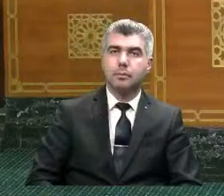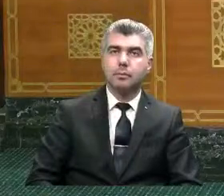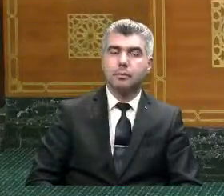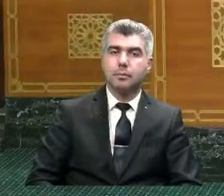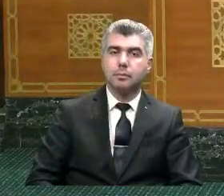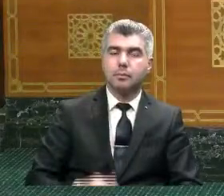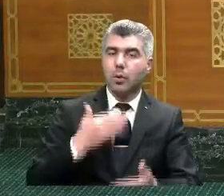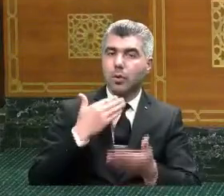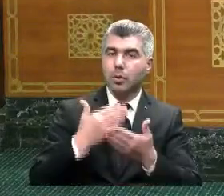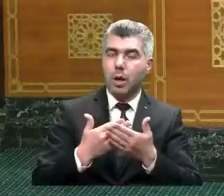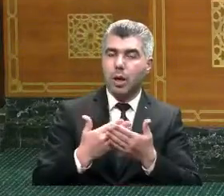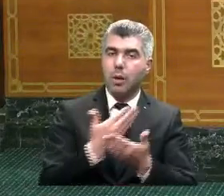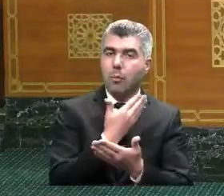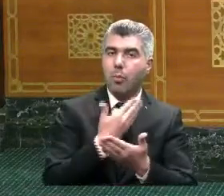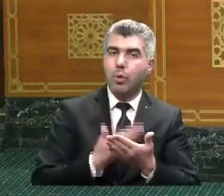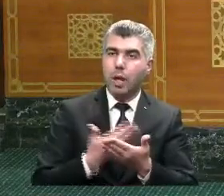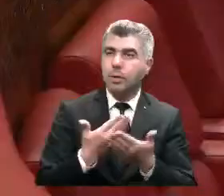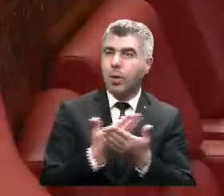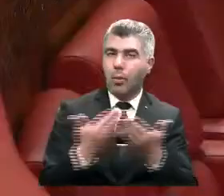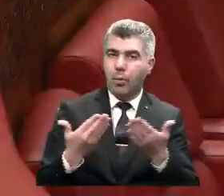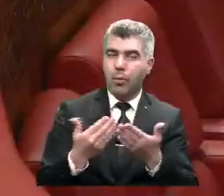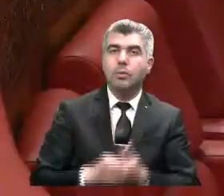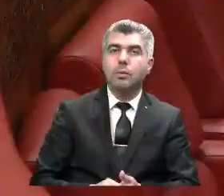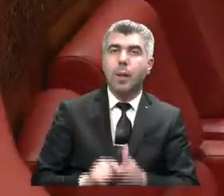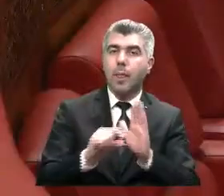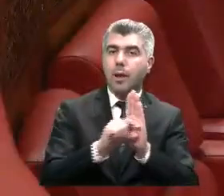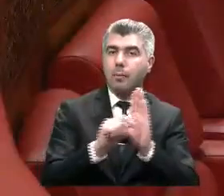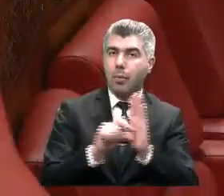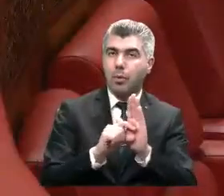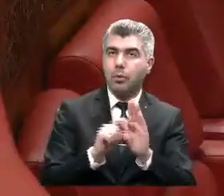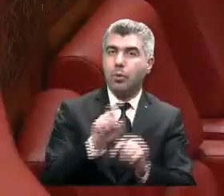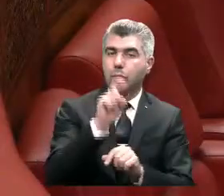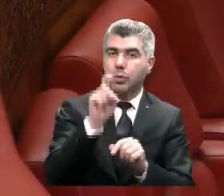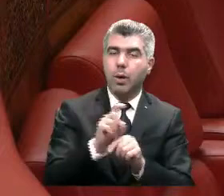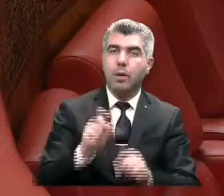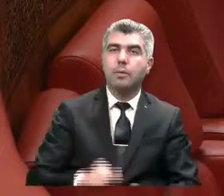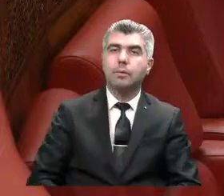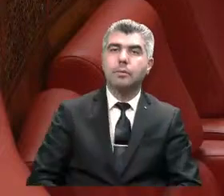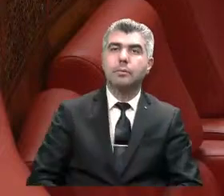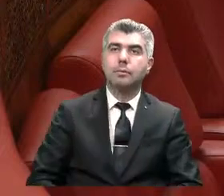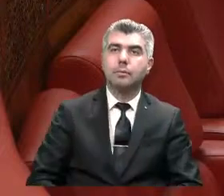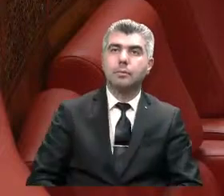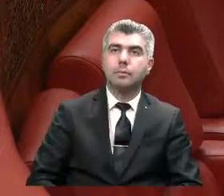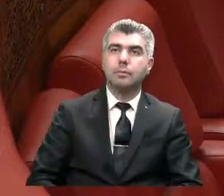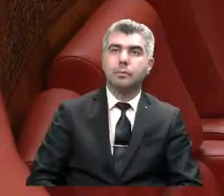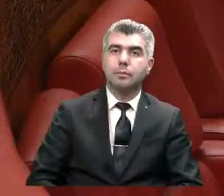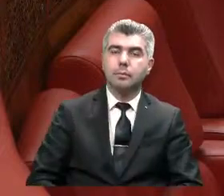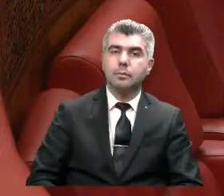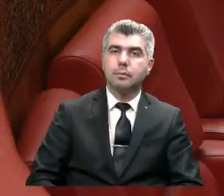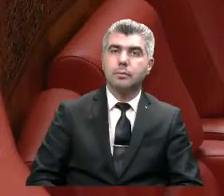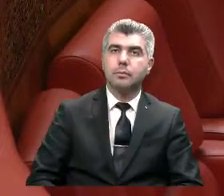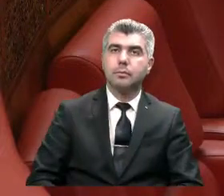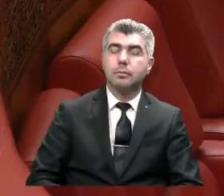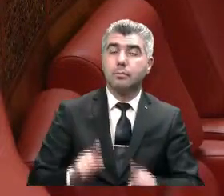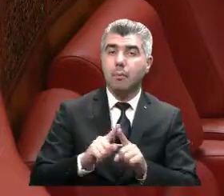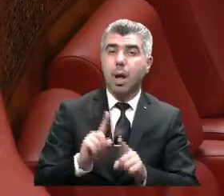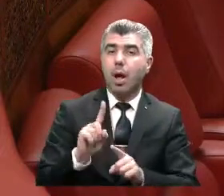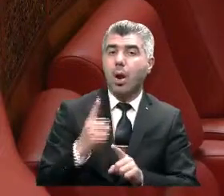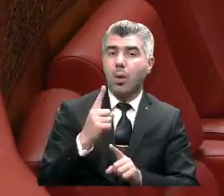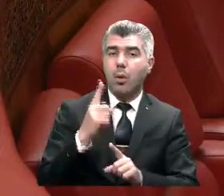شكرا السيدين المستشارين المحترمين على هذا الموضوع او على هذا السؤال بغيت في البدايه نذكر